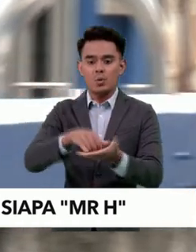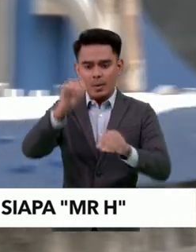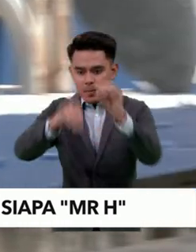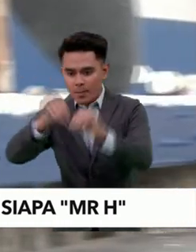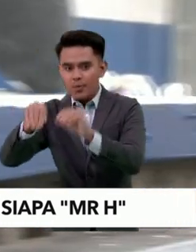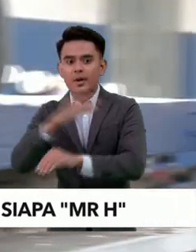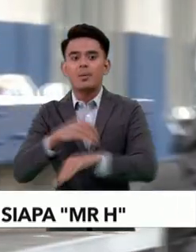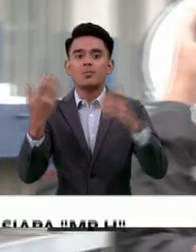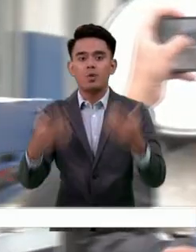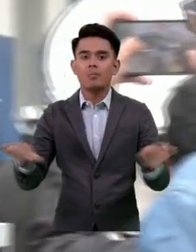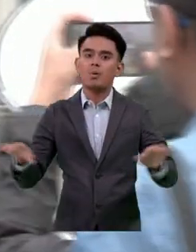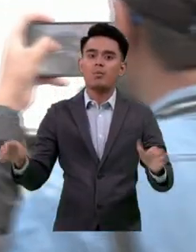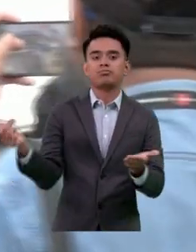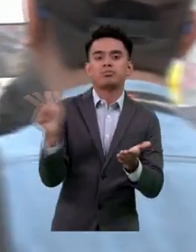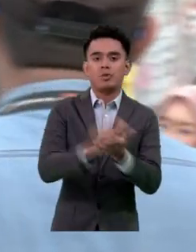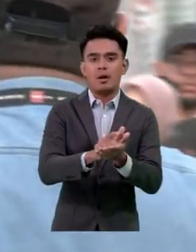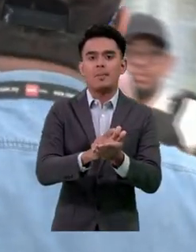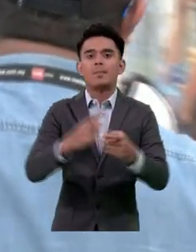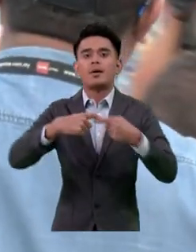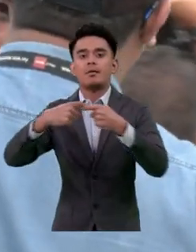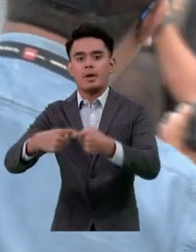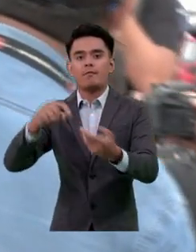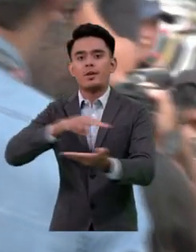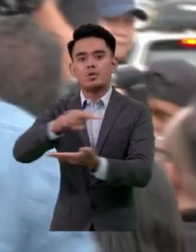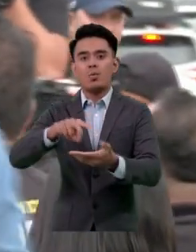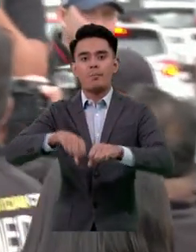telah membuat laporan polis berhubung perkara berkenaan